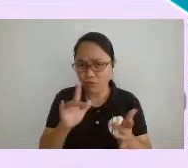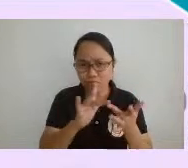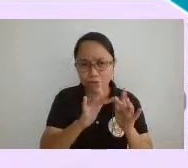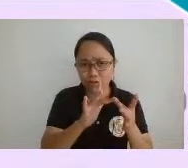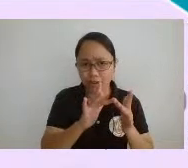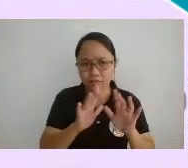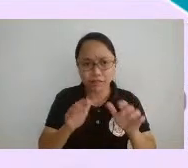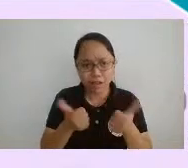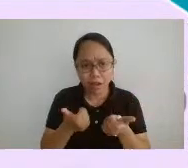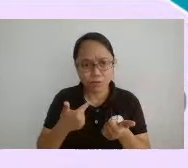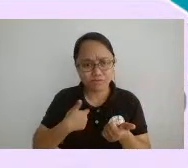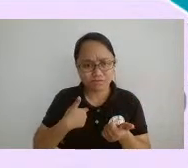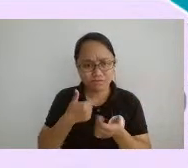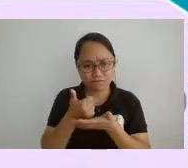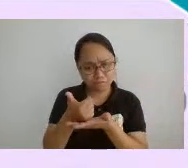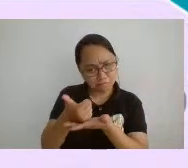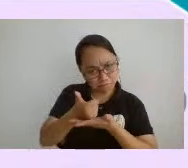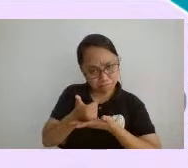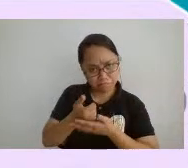ito siguro with